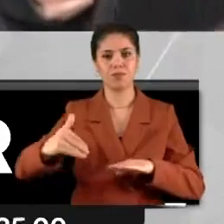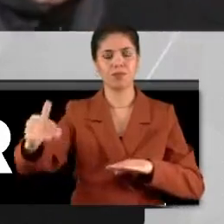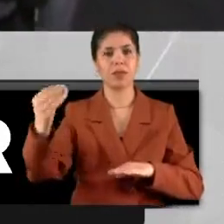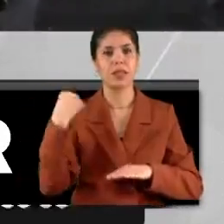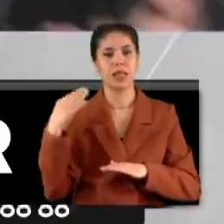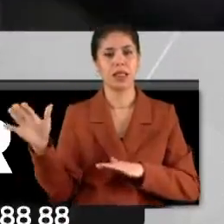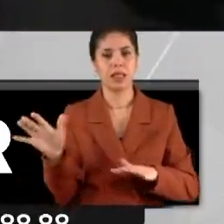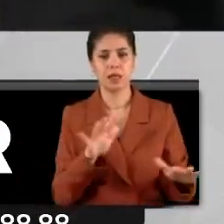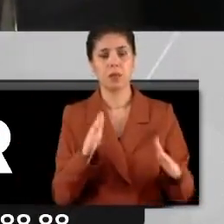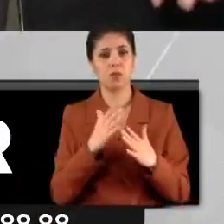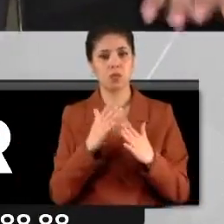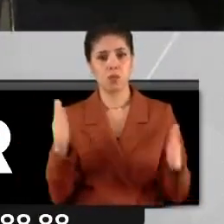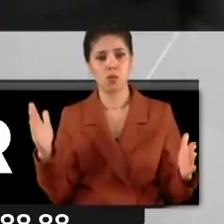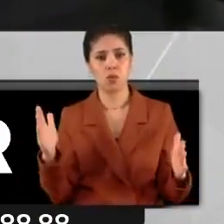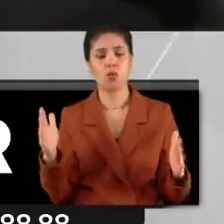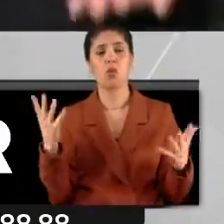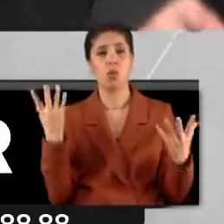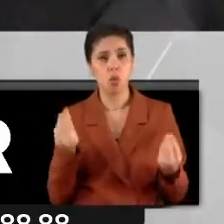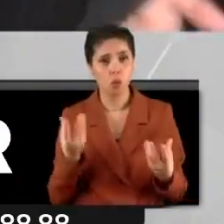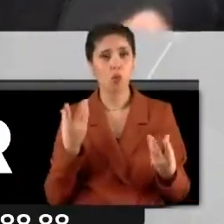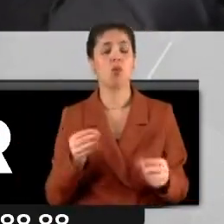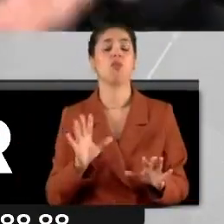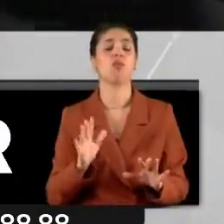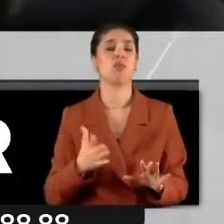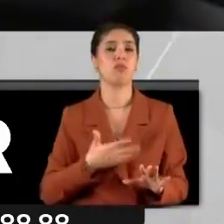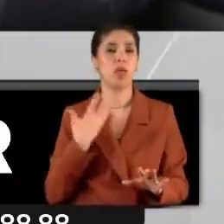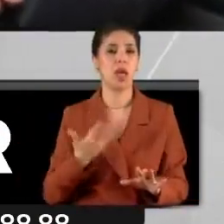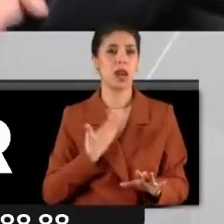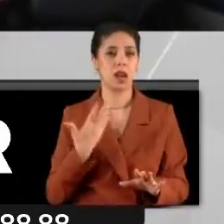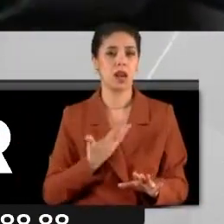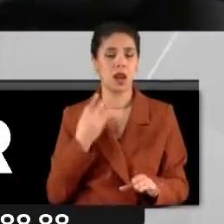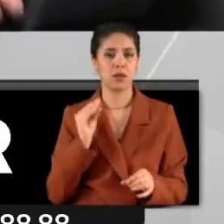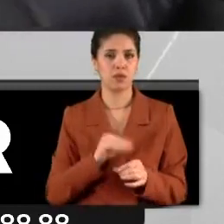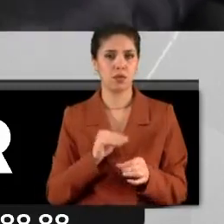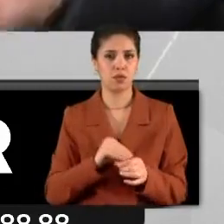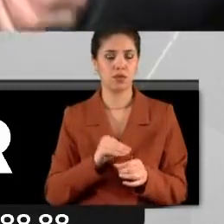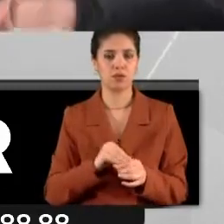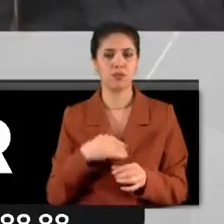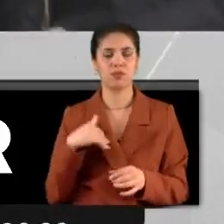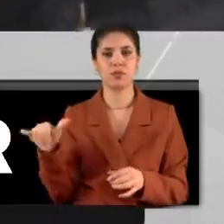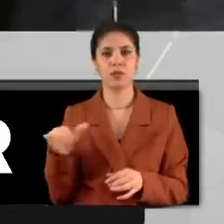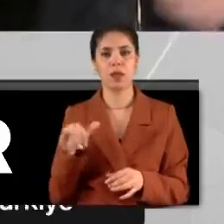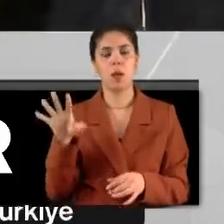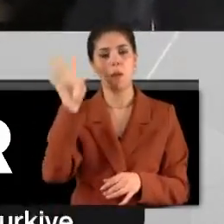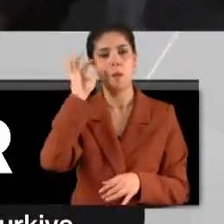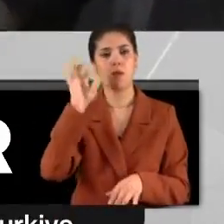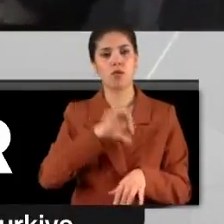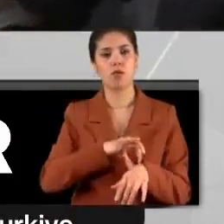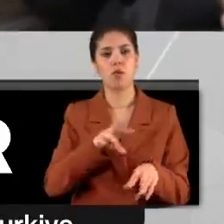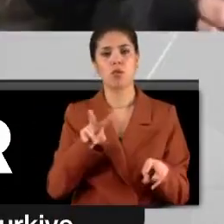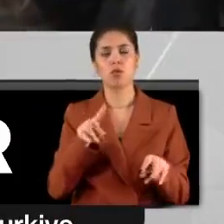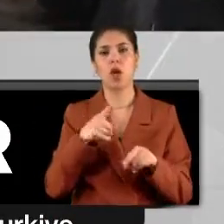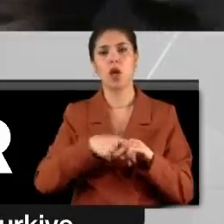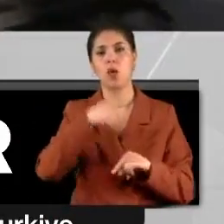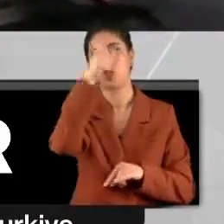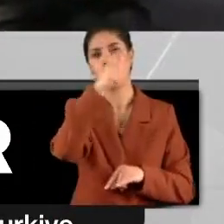bir deprem, büyük bir depremin beklenip beklenmeyeceğinin sorusunun yanıtını vermek için. İşte yanımızda Profesör Doktor Hüseyin Öztürk